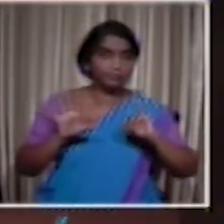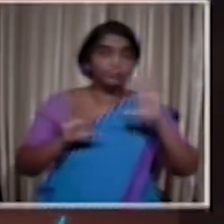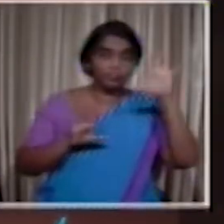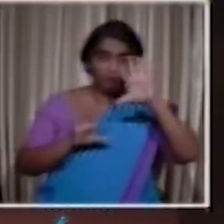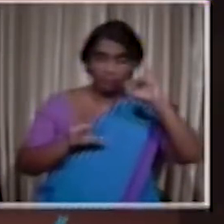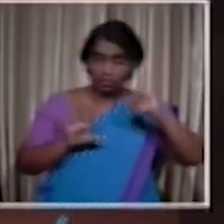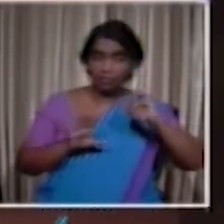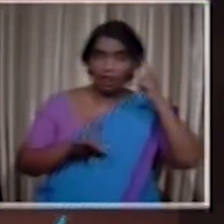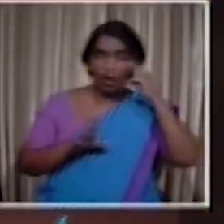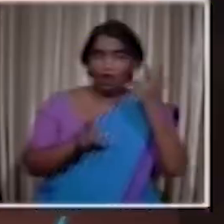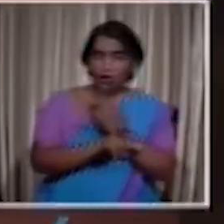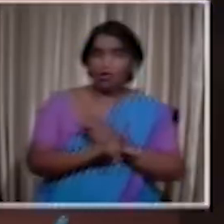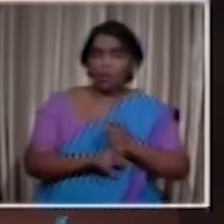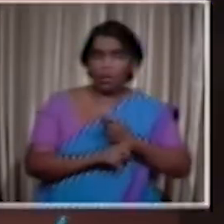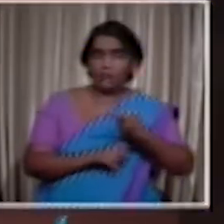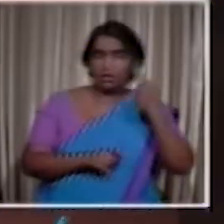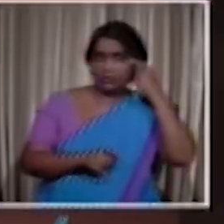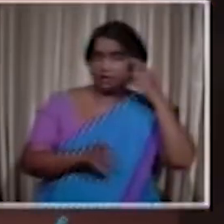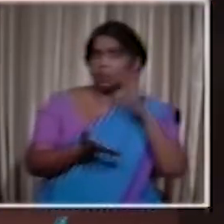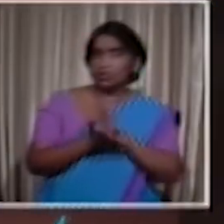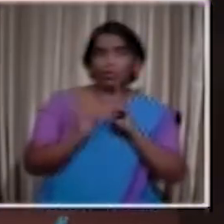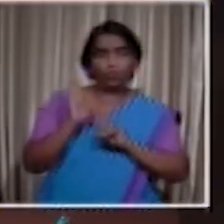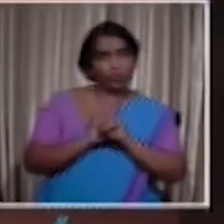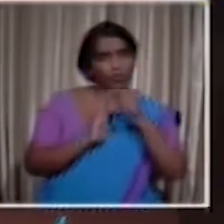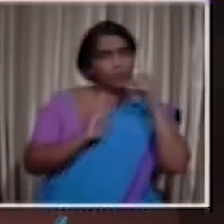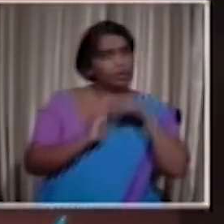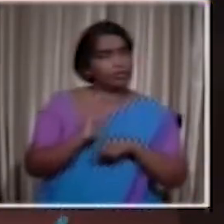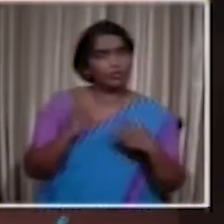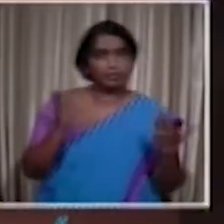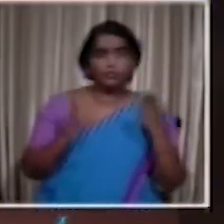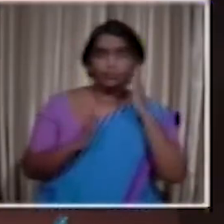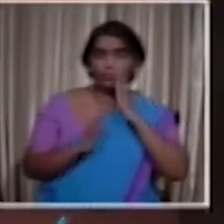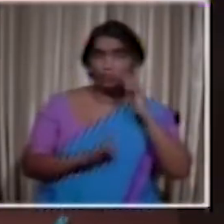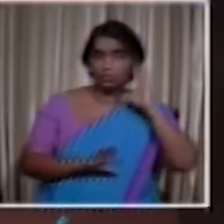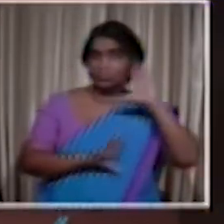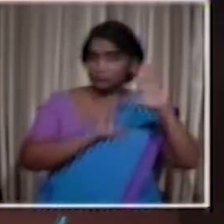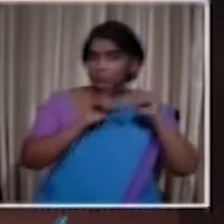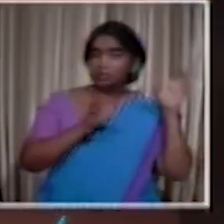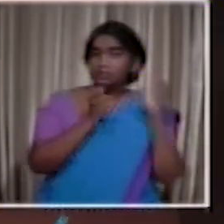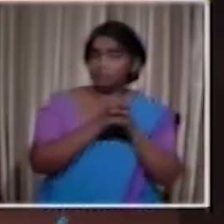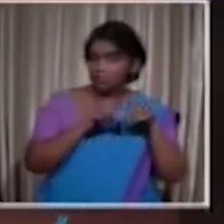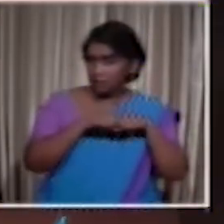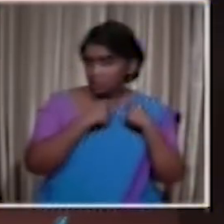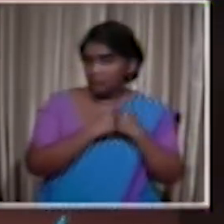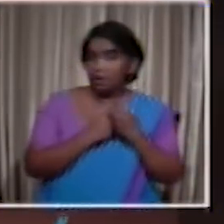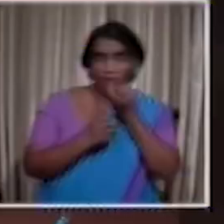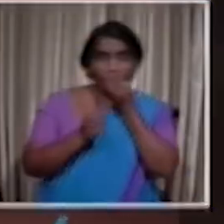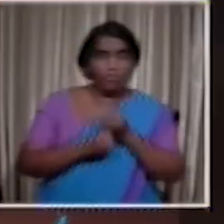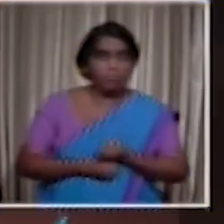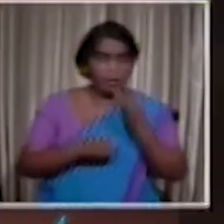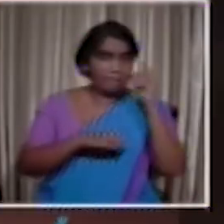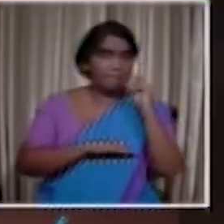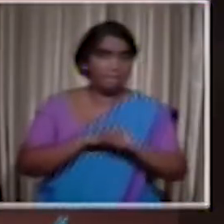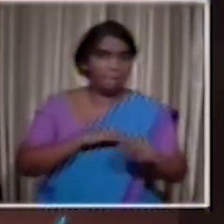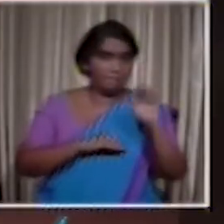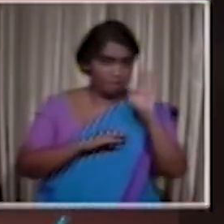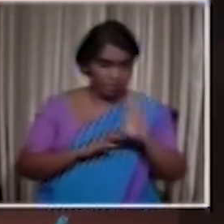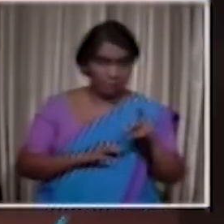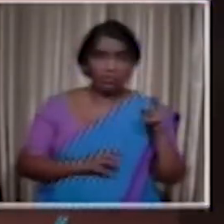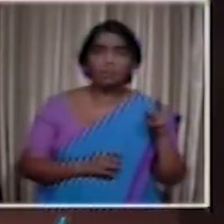පහසහය කලුකොටි සමරුම ඉලක්ක කරගෙන උතුරේ හෝ දකුණේ විදේශීය රහත්ත්ව සංවිධානයක් විසින් බෝම්බ පිපිරීමට සැලසුම් කළ තිබෙන